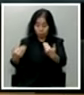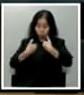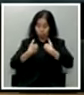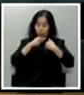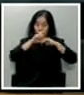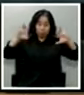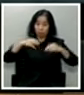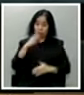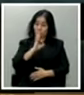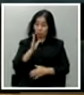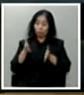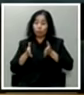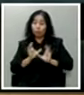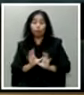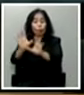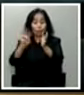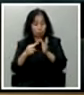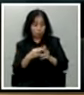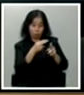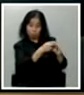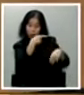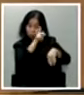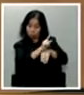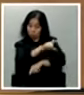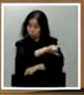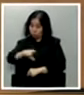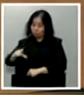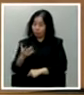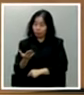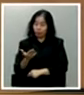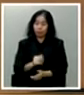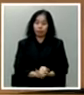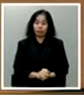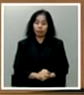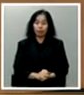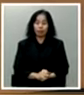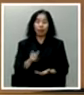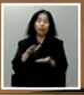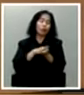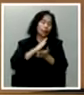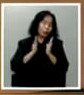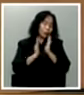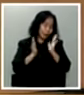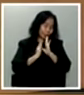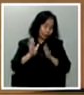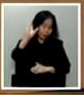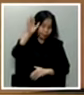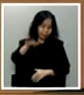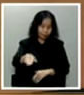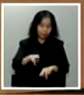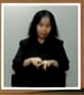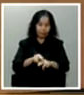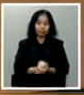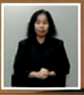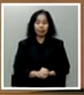าลหรือฝ่ายเสียงข้างมากนะครับขอกราบเรียนครับขอบพระคุณครับ ขอบคุณนิโรธครับผมพยายามได้ให้โ